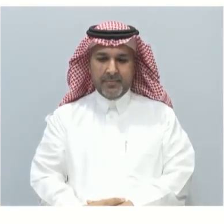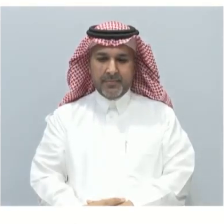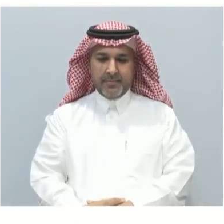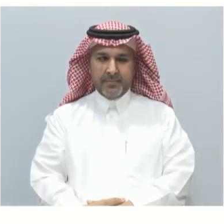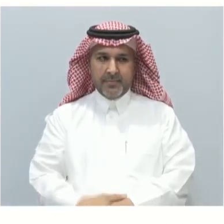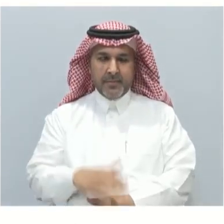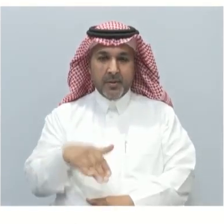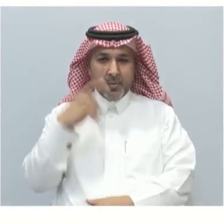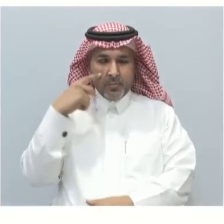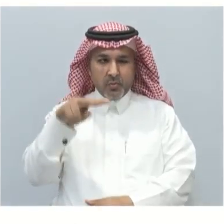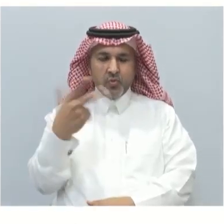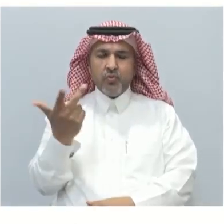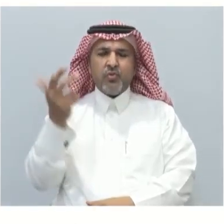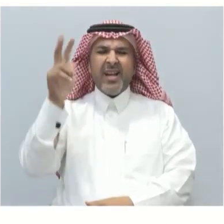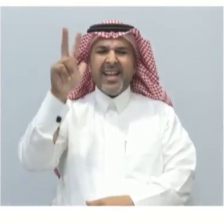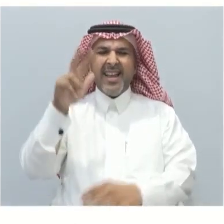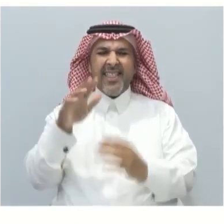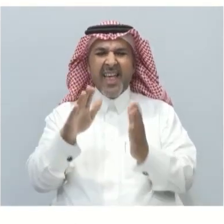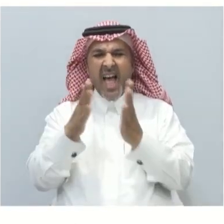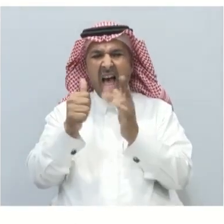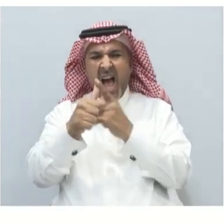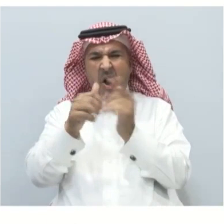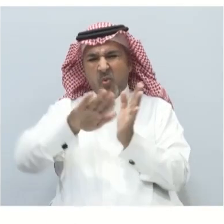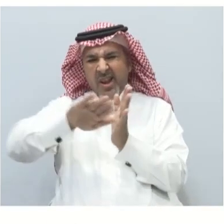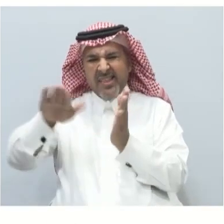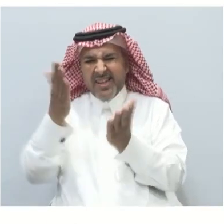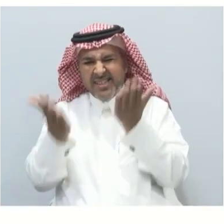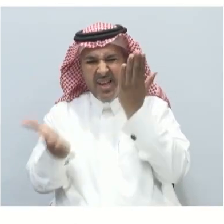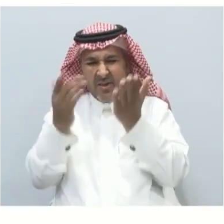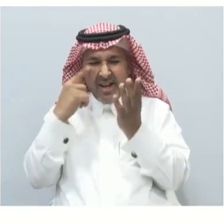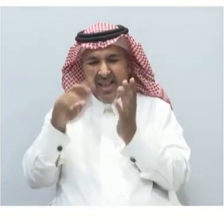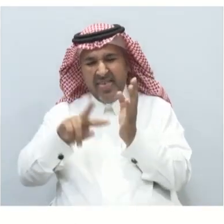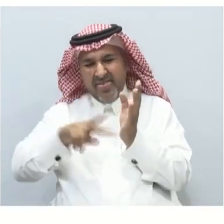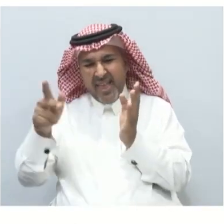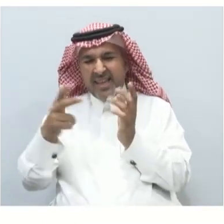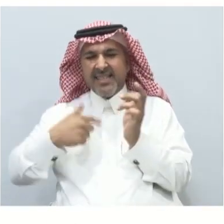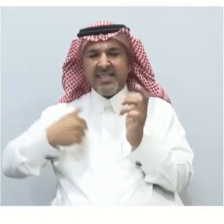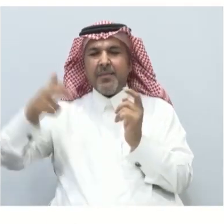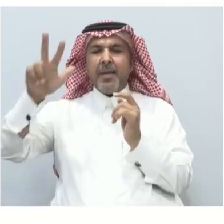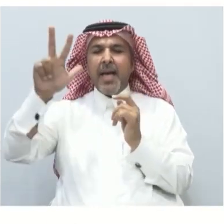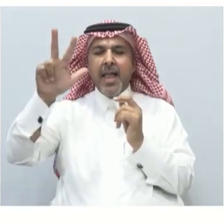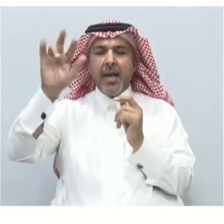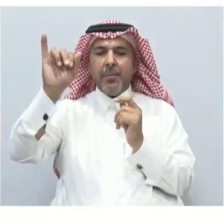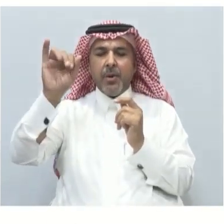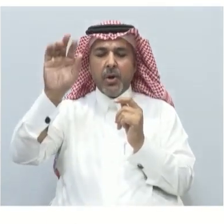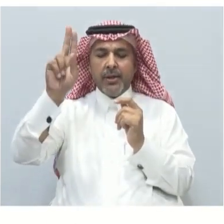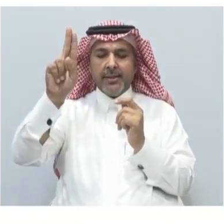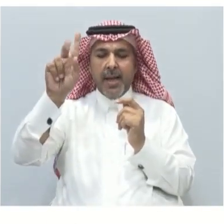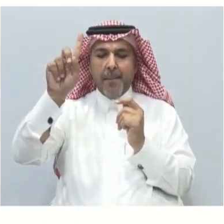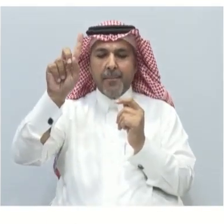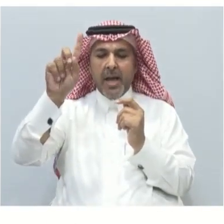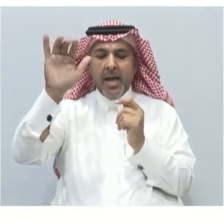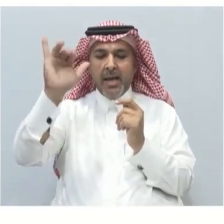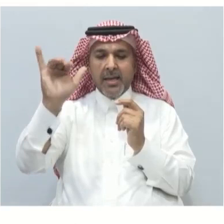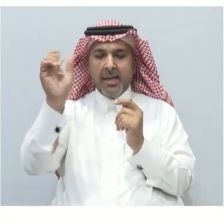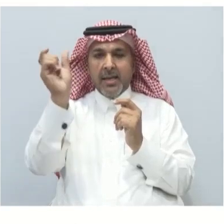المتباينات عفوا حل المتباينات الاسيه اذا كان الاساس اساس نمو كيف يكون اساس نمو